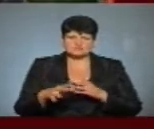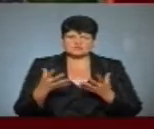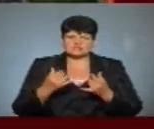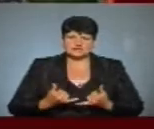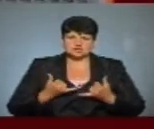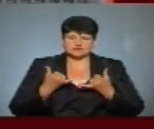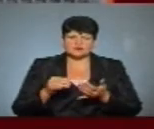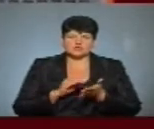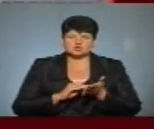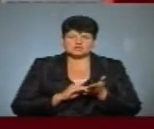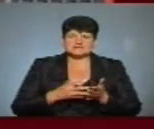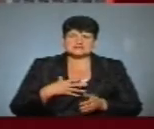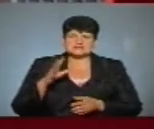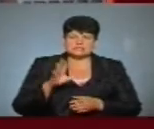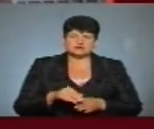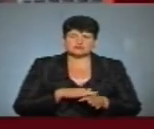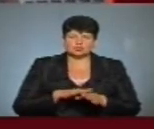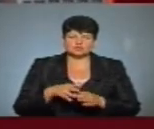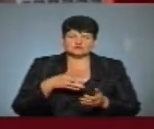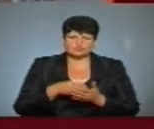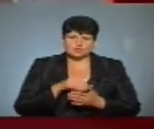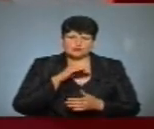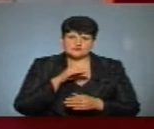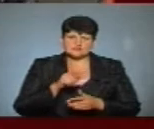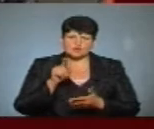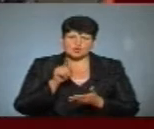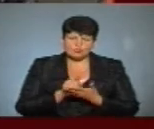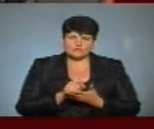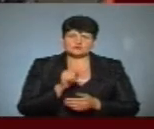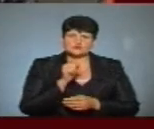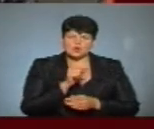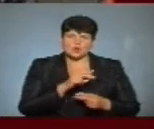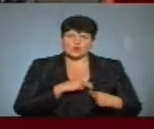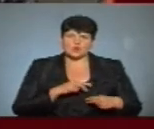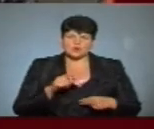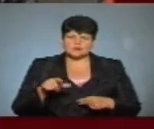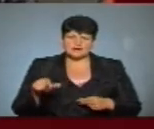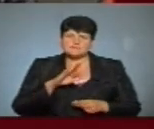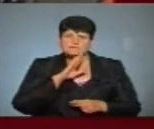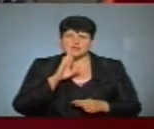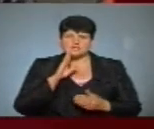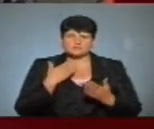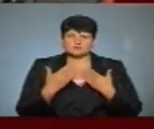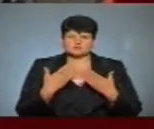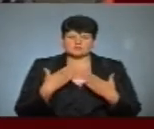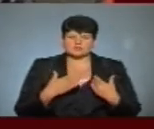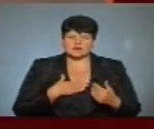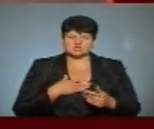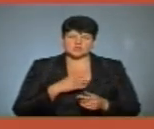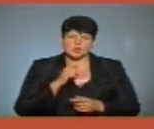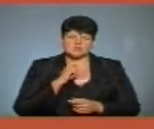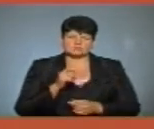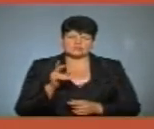вшанування журналістів, які загинули, виконуючи свої професійні обов'язки, з його колегами та матір'ю поспілкувалися наші